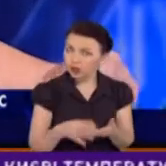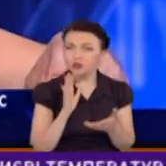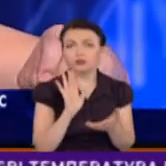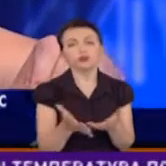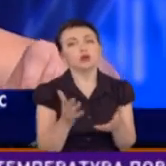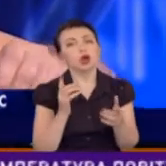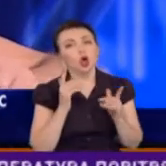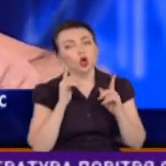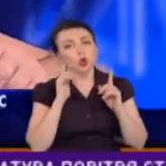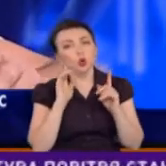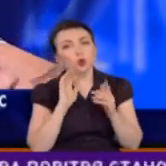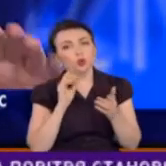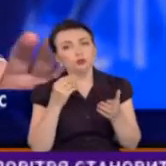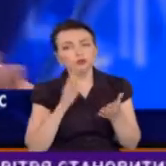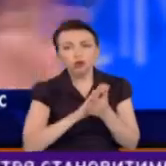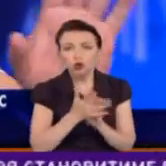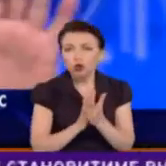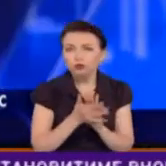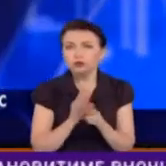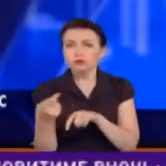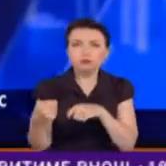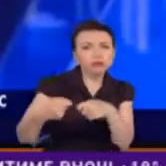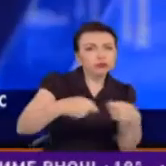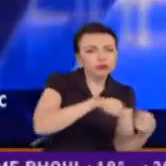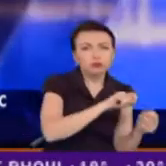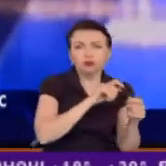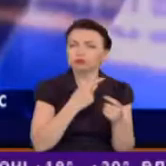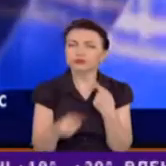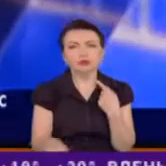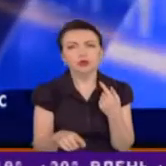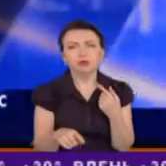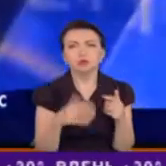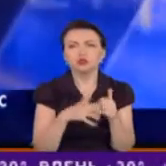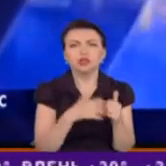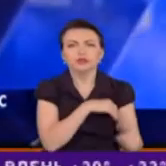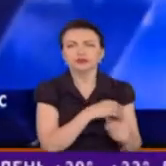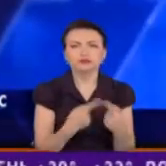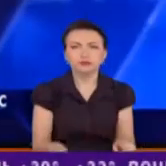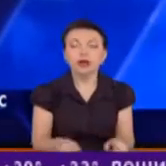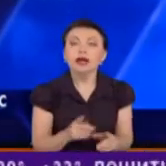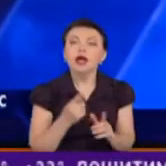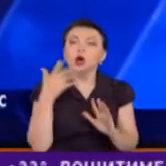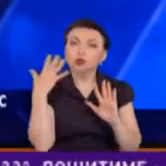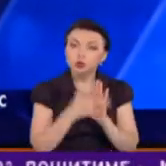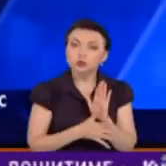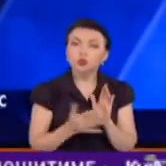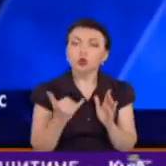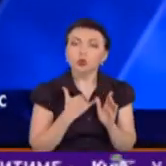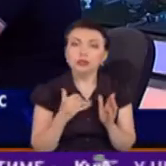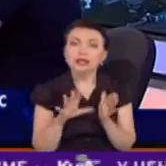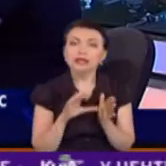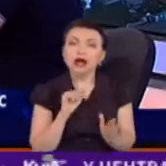укладе логістику всюди, договори. Тому це різні речі абсолютно. Тепер дивіться. Ми розуміємо, що у нас